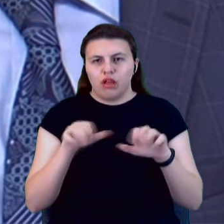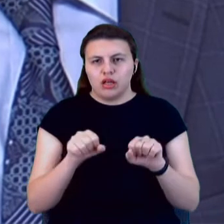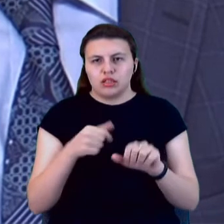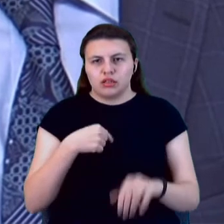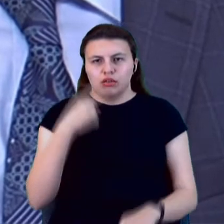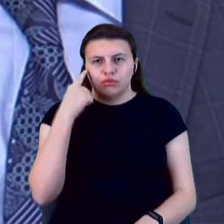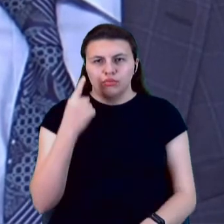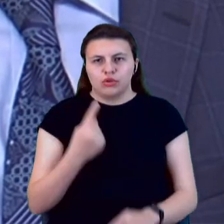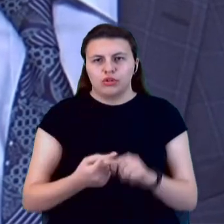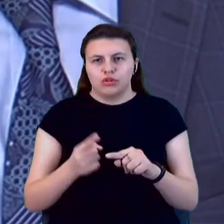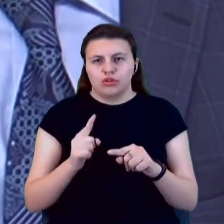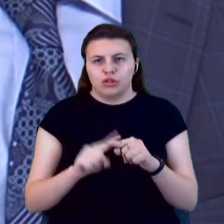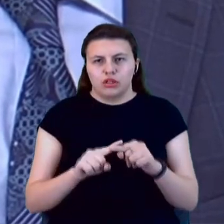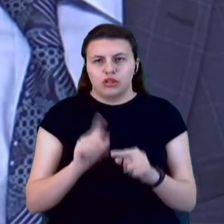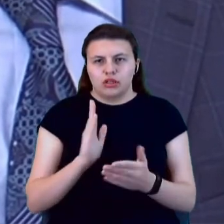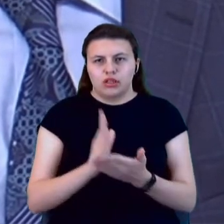это есть перспектива.